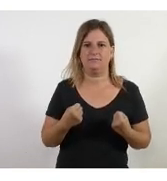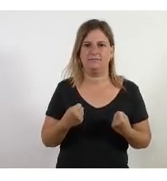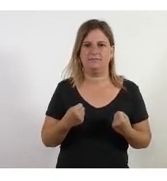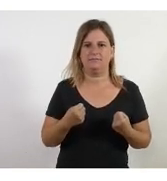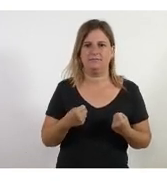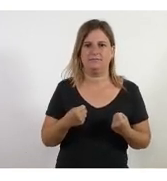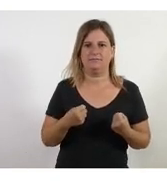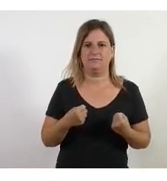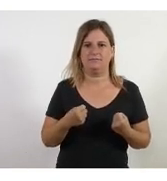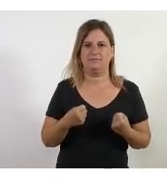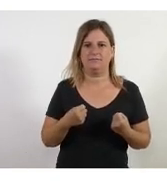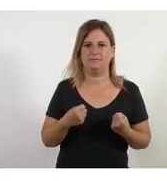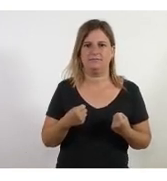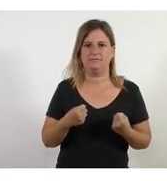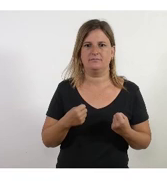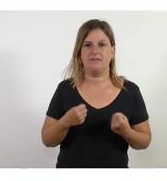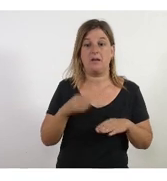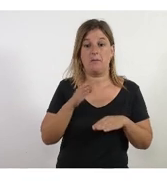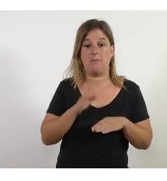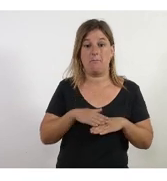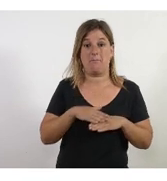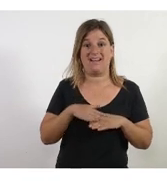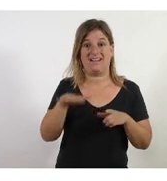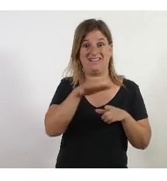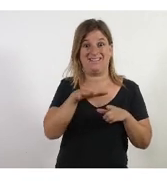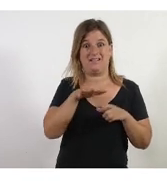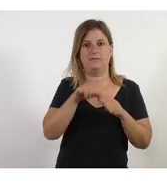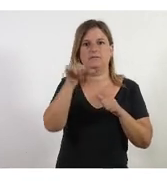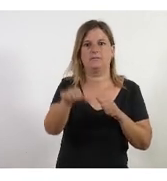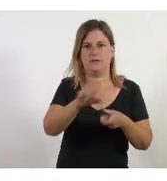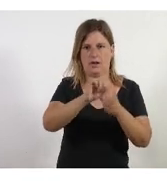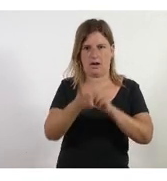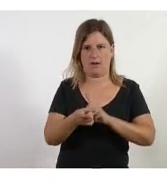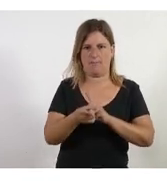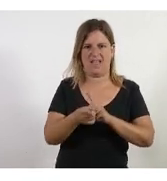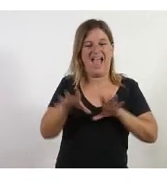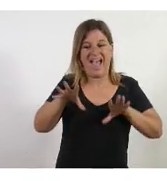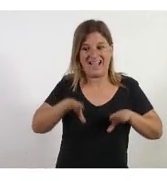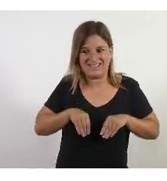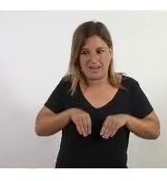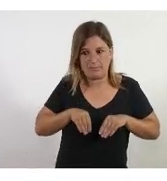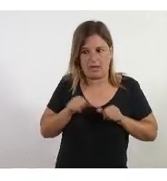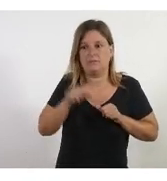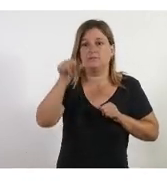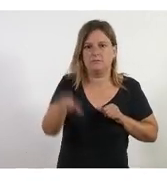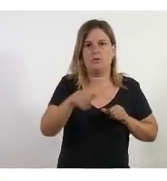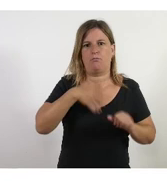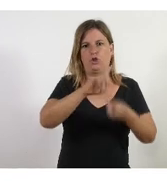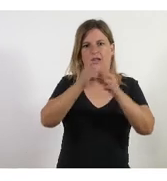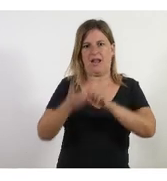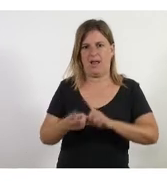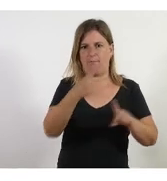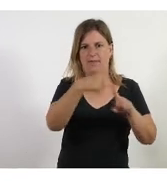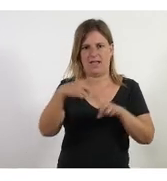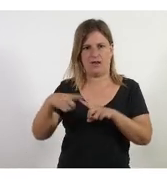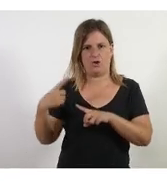posicionar-te des del lloc on es poden començar a canviar les coses, des de l'acceptació. Això és així i està passant.